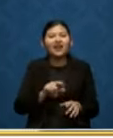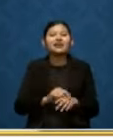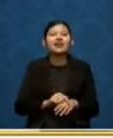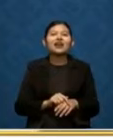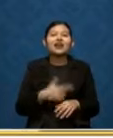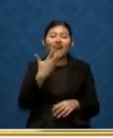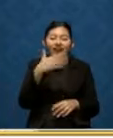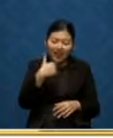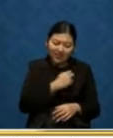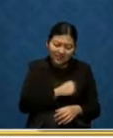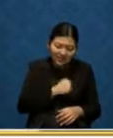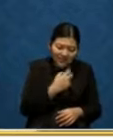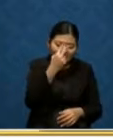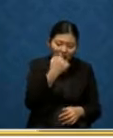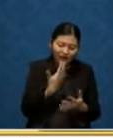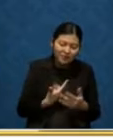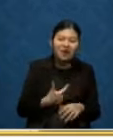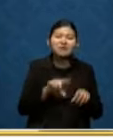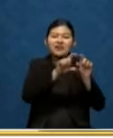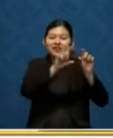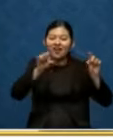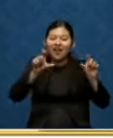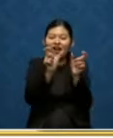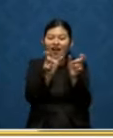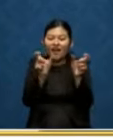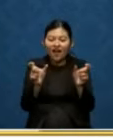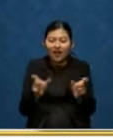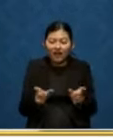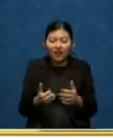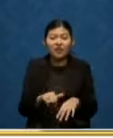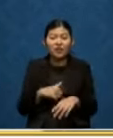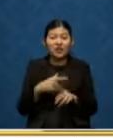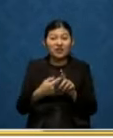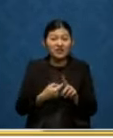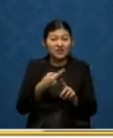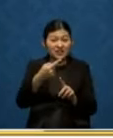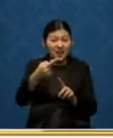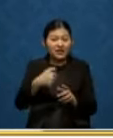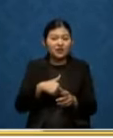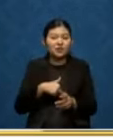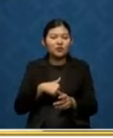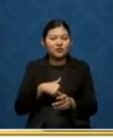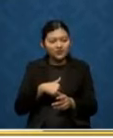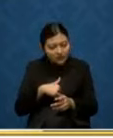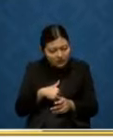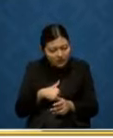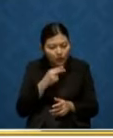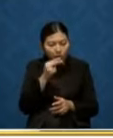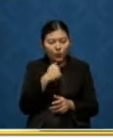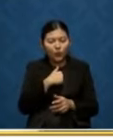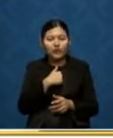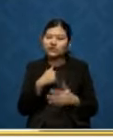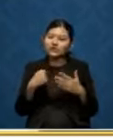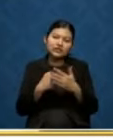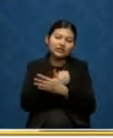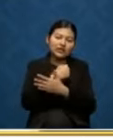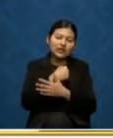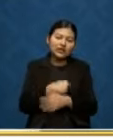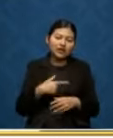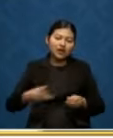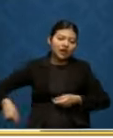มาเป็นน้ำตากันออกมาเป็นบทกลอนนะครับตั้งเป็นเดือนนะครับผมก็เห็นแล้วก็เสียดายแล้วบางครุฑที่ขึ้นมาแล้วก็ไป